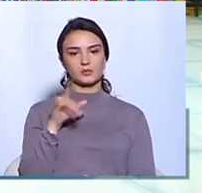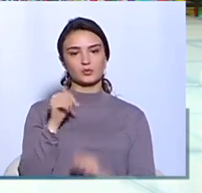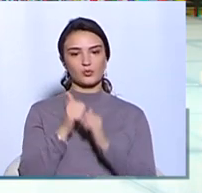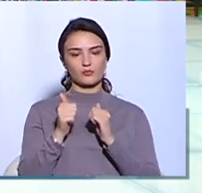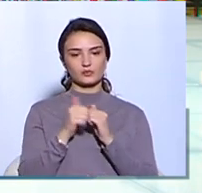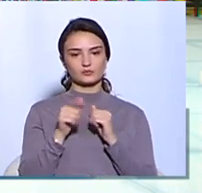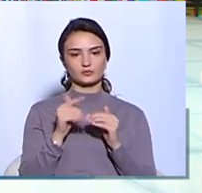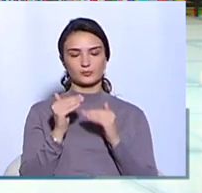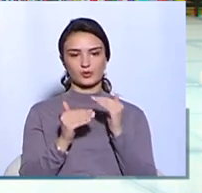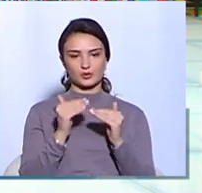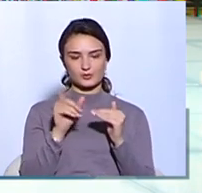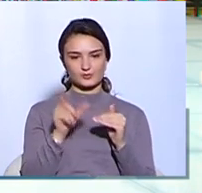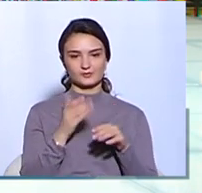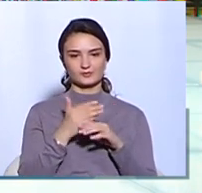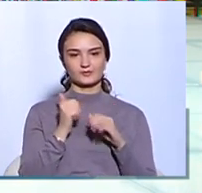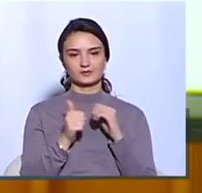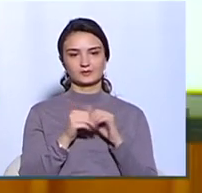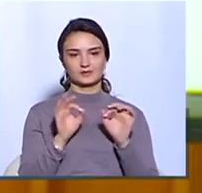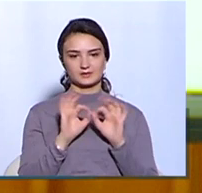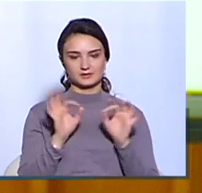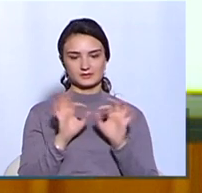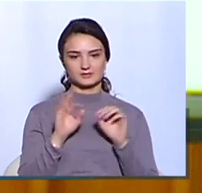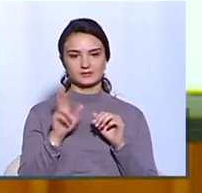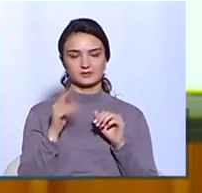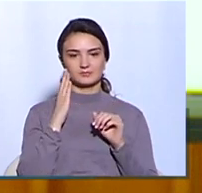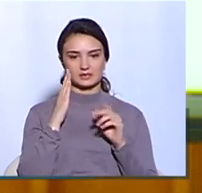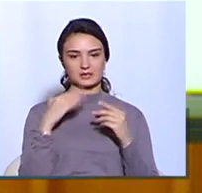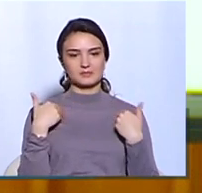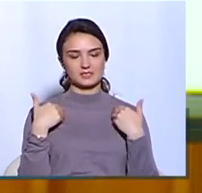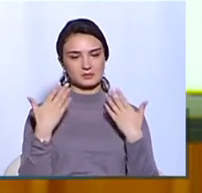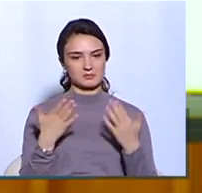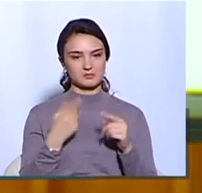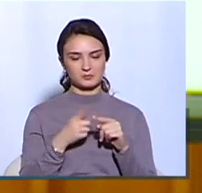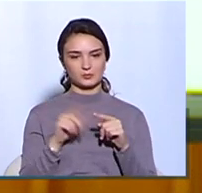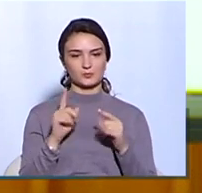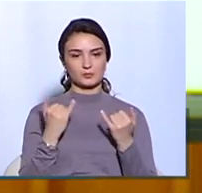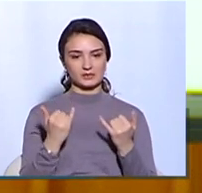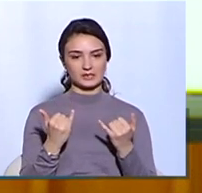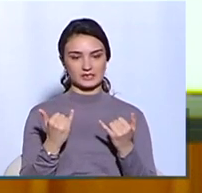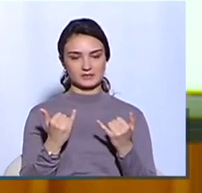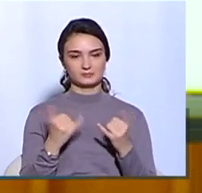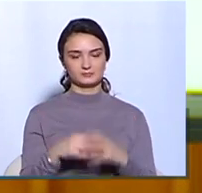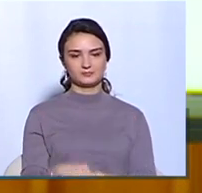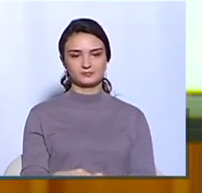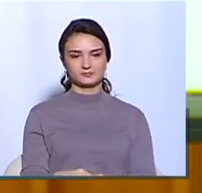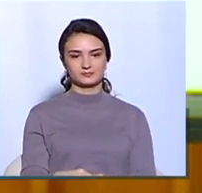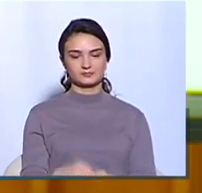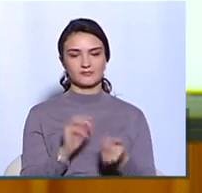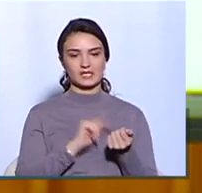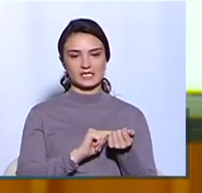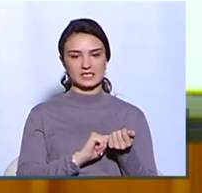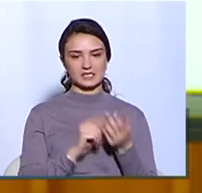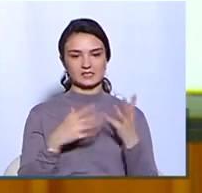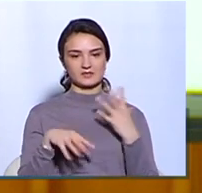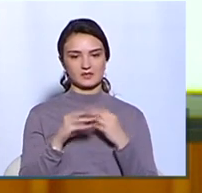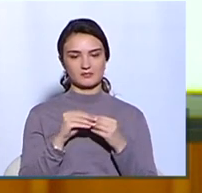ყოველთვის პროგრესული ხართ, ყოველთვის აღნიშნავ და მართლა მისასალმებელია, იმიტომ რომ დღეს მითუმეტეს აი ეს გენეტიკას და